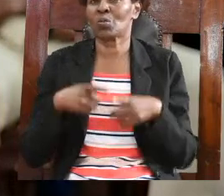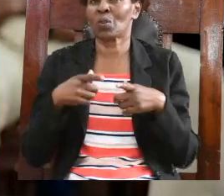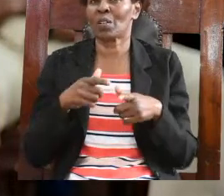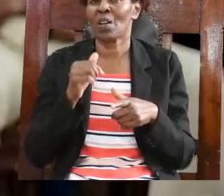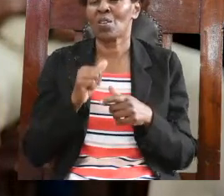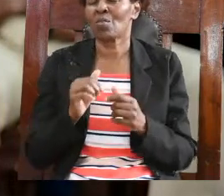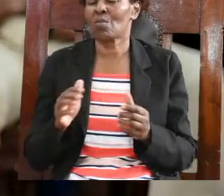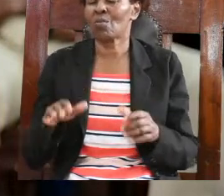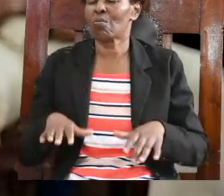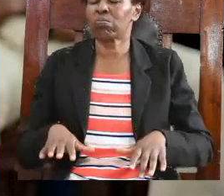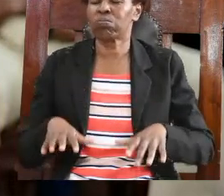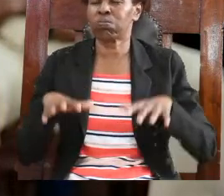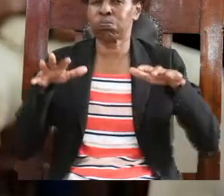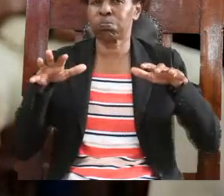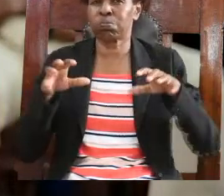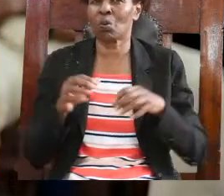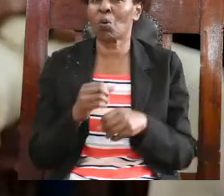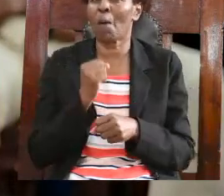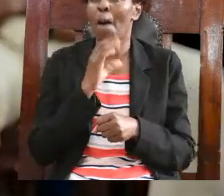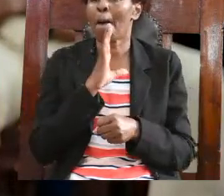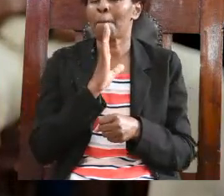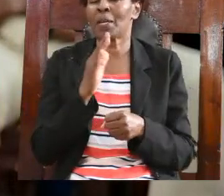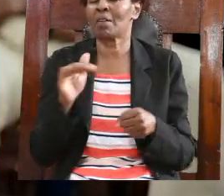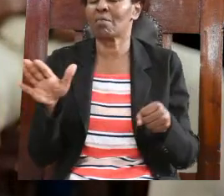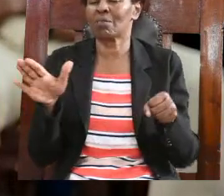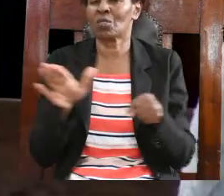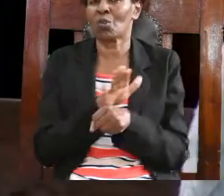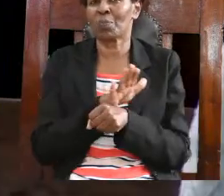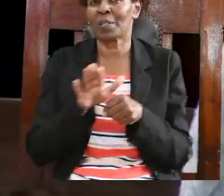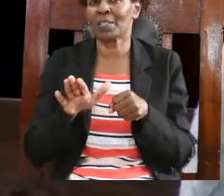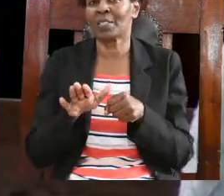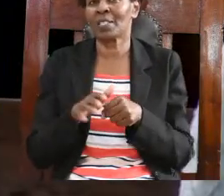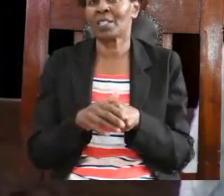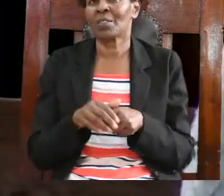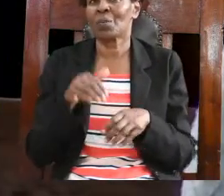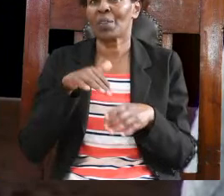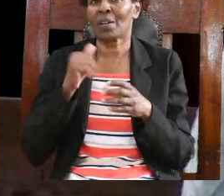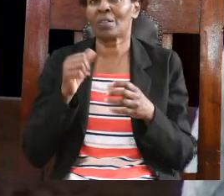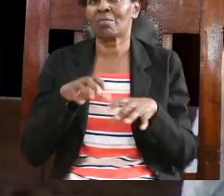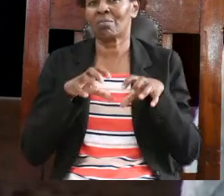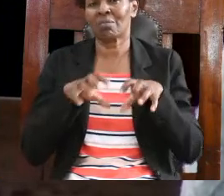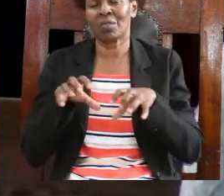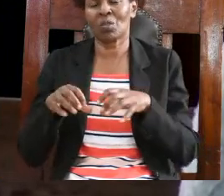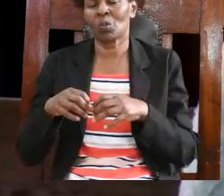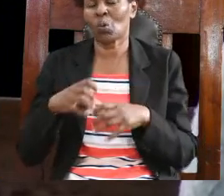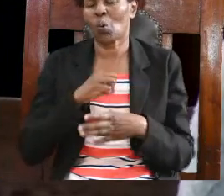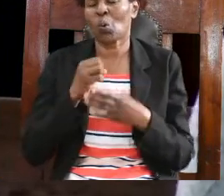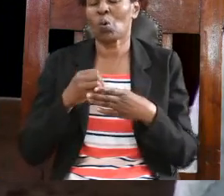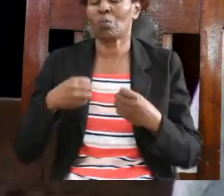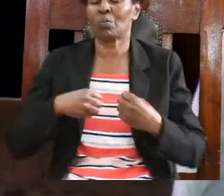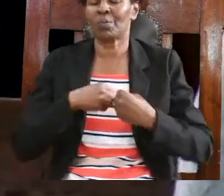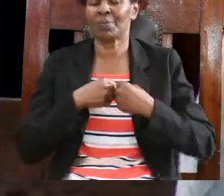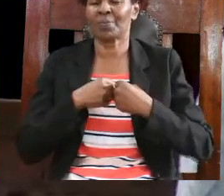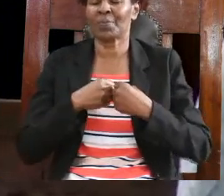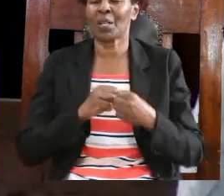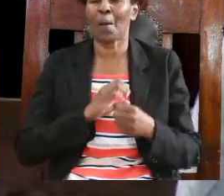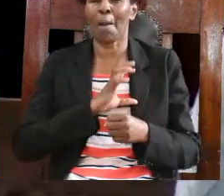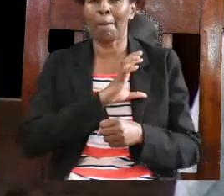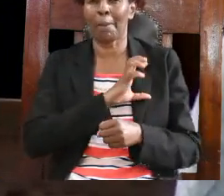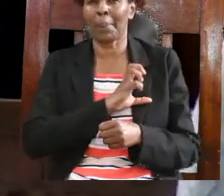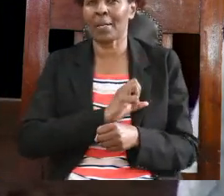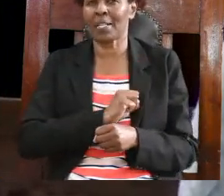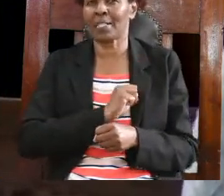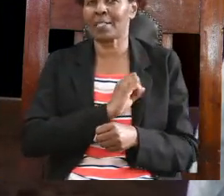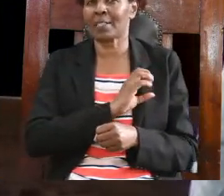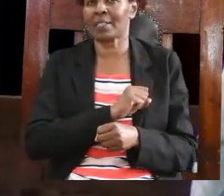kupaa. Hatuwezi kukamilika pasipokuwa na mapambano, pasipo kuvumilia